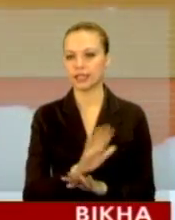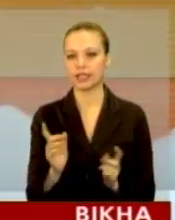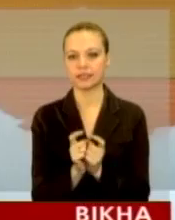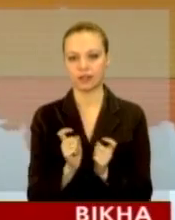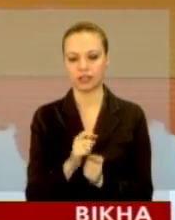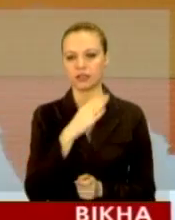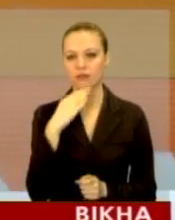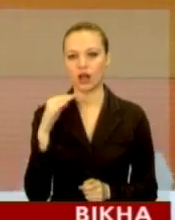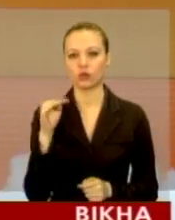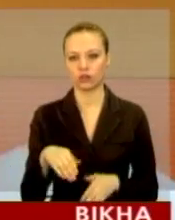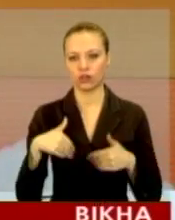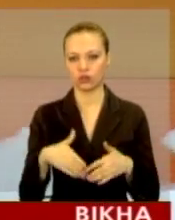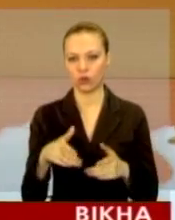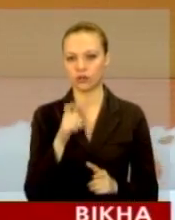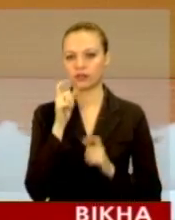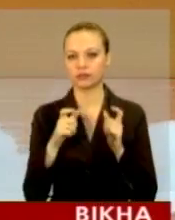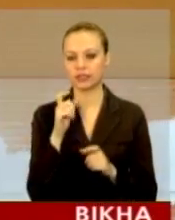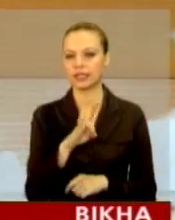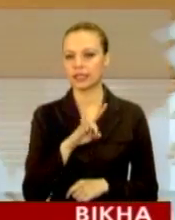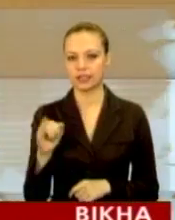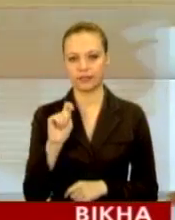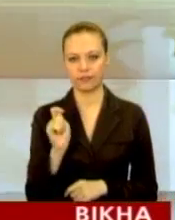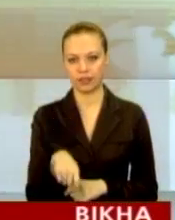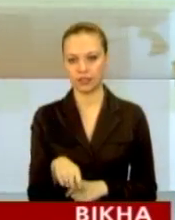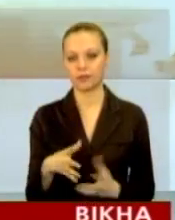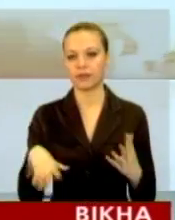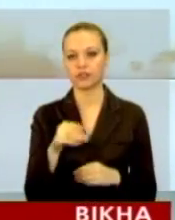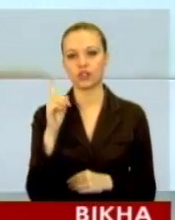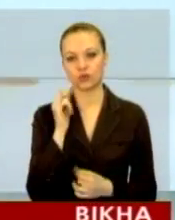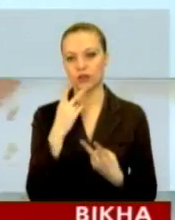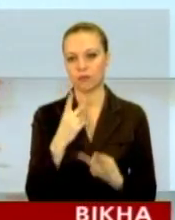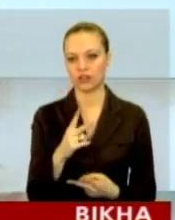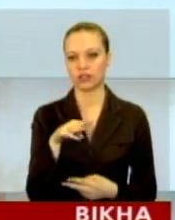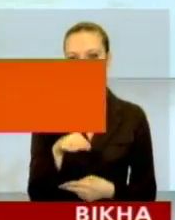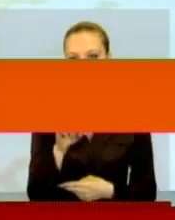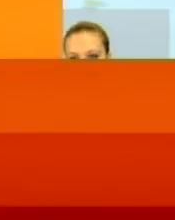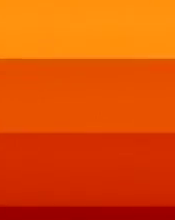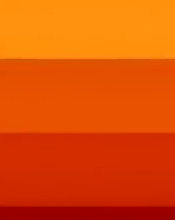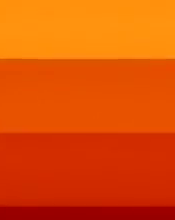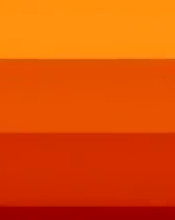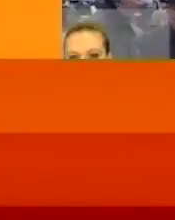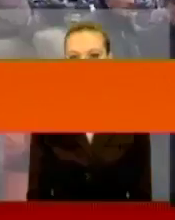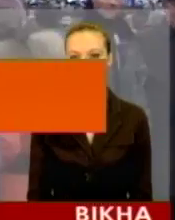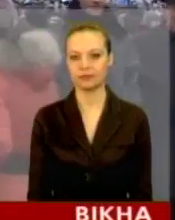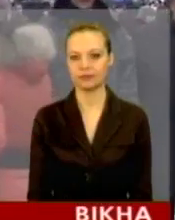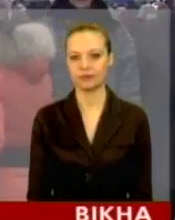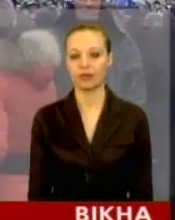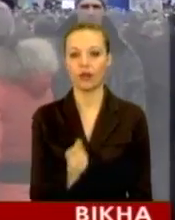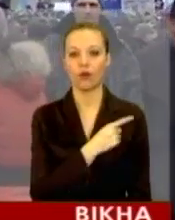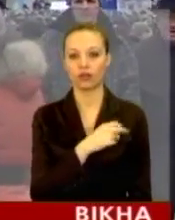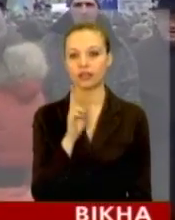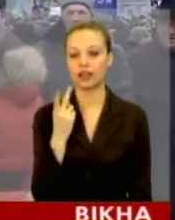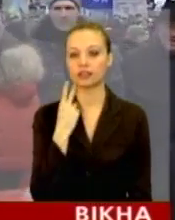сваритися. Багатотисячна хода вигукувала «Ні війні». Усе чула і бачила Тетяна Милинко. Одесці,